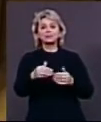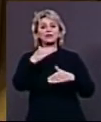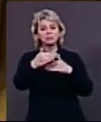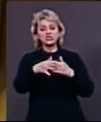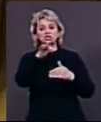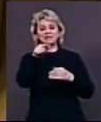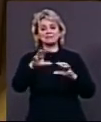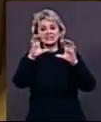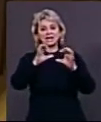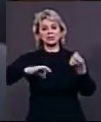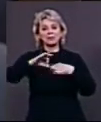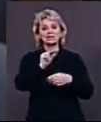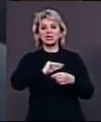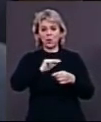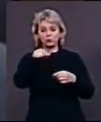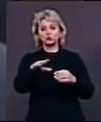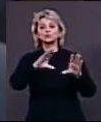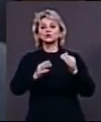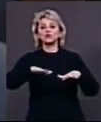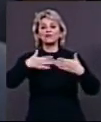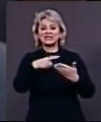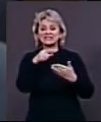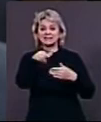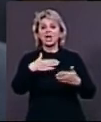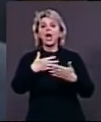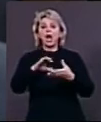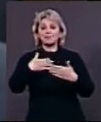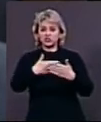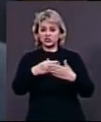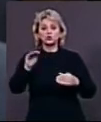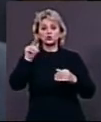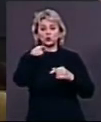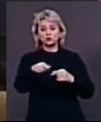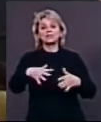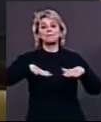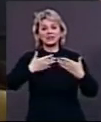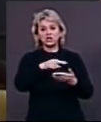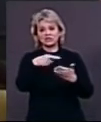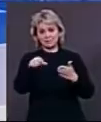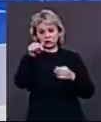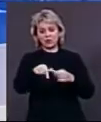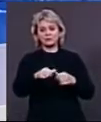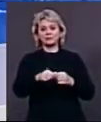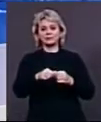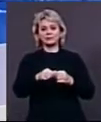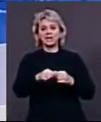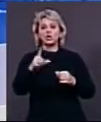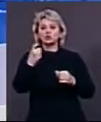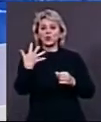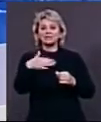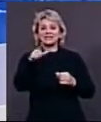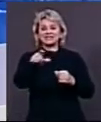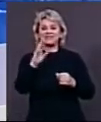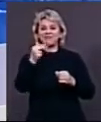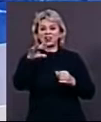ближайшее время законопроект доработают с учетом высказанных на общественных слушаниях предложений и замечаний. 150